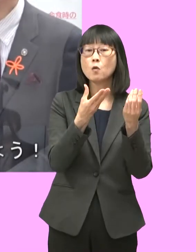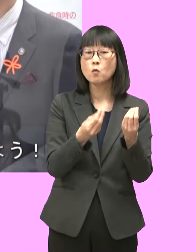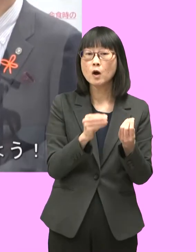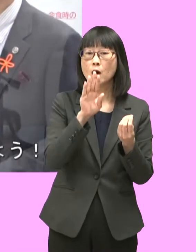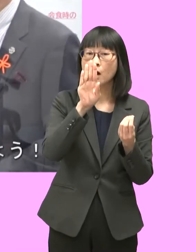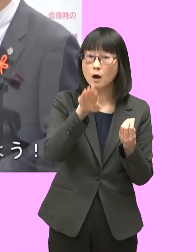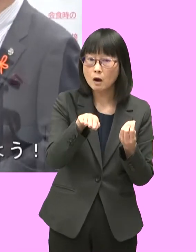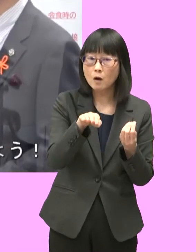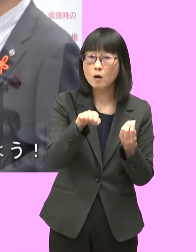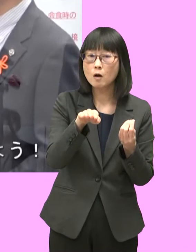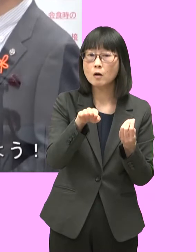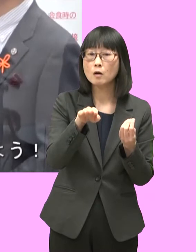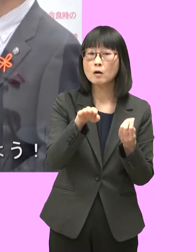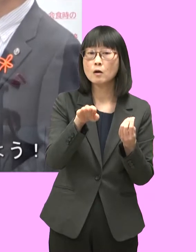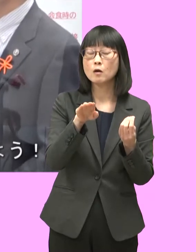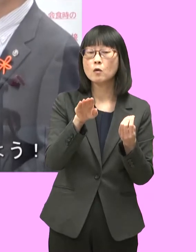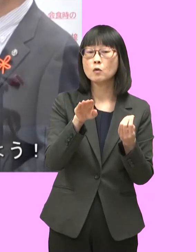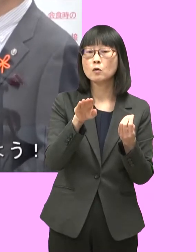ね、